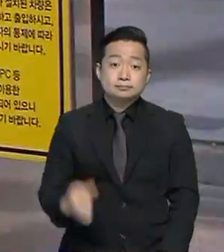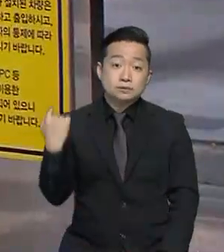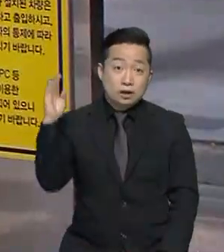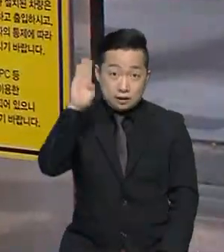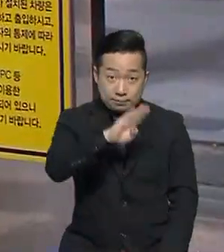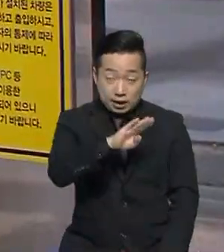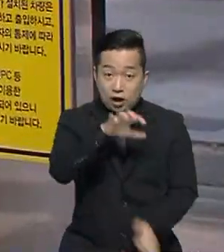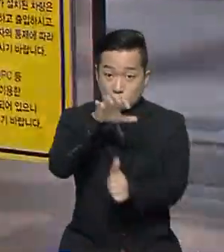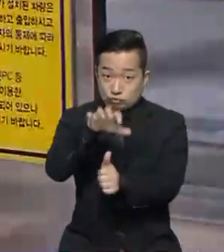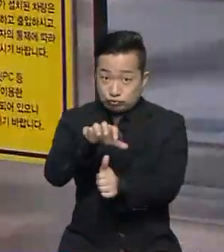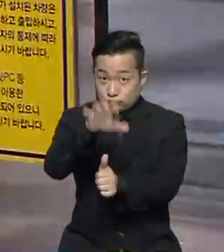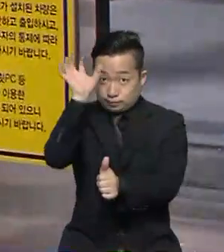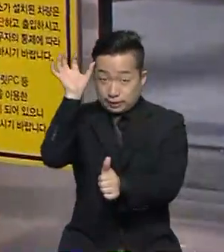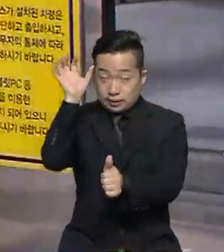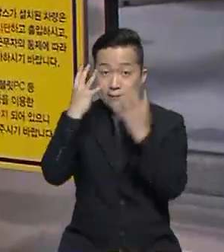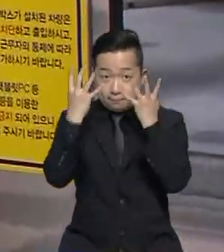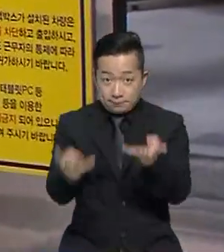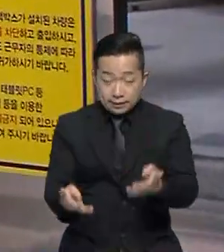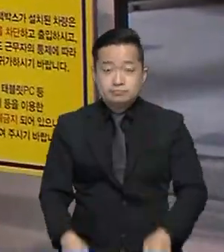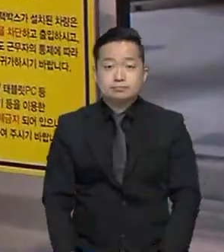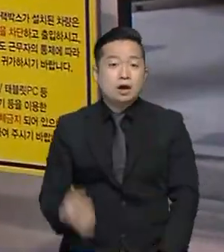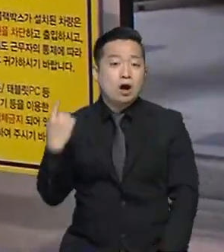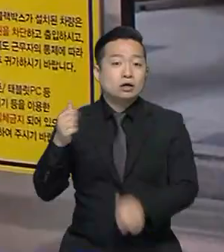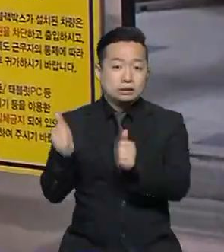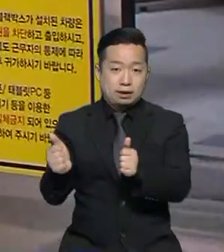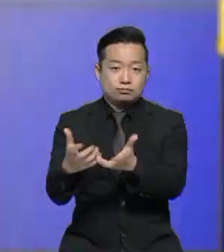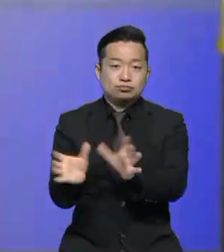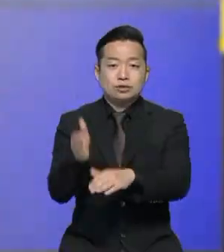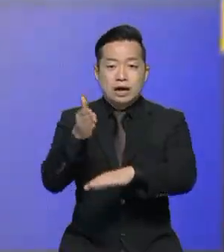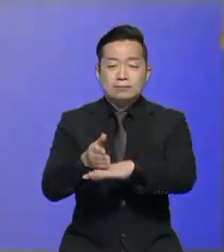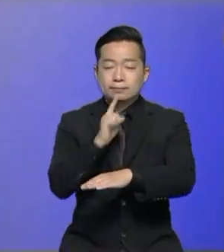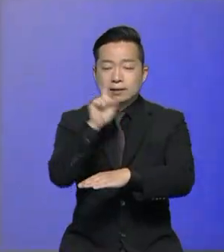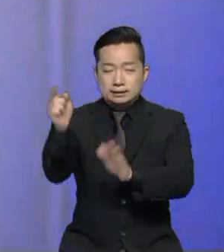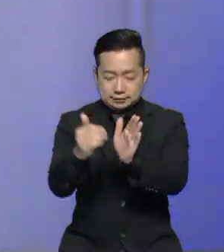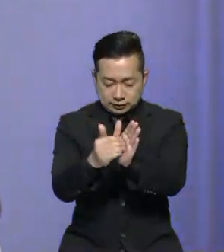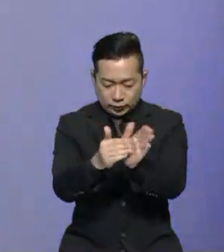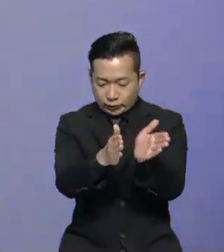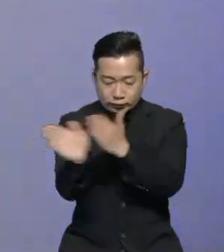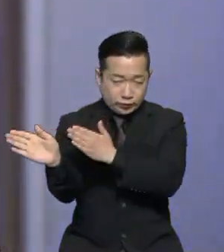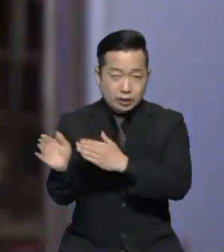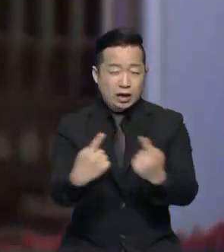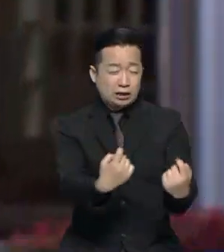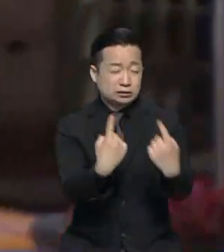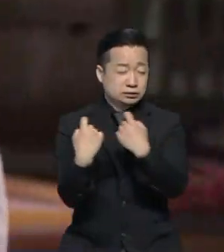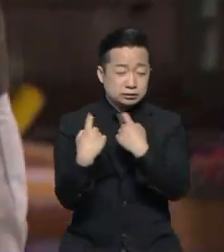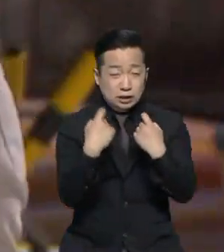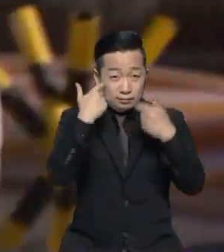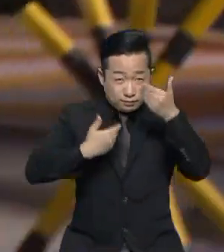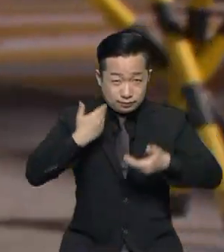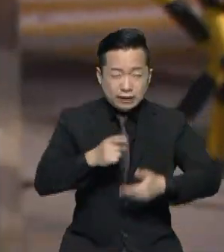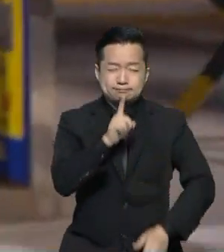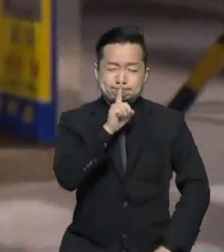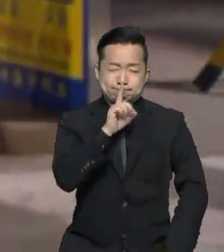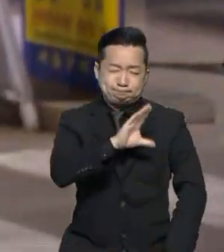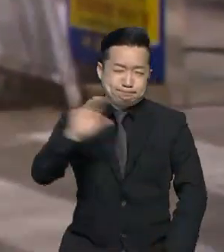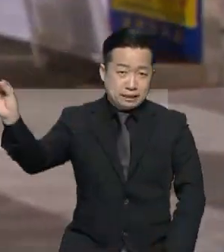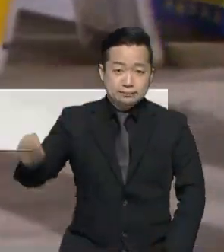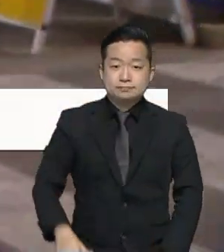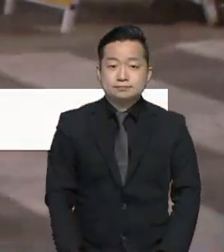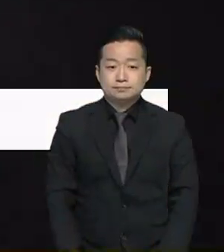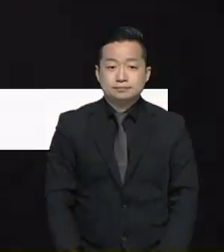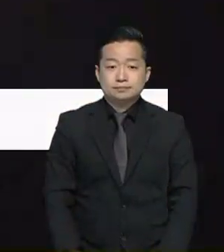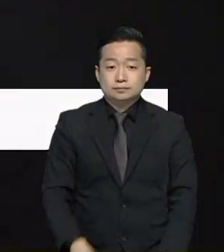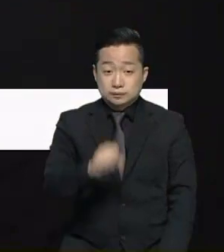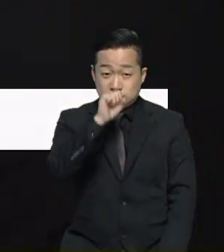어젯밤 구치소에서 나온 강 씨는 재판부에 감사하다는 말 외엔 여러 의혹에 대한 질문엔 침묵했습니다.